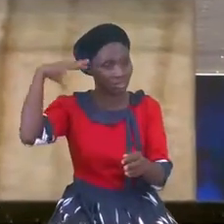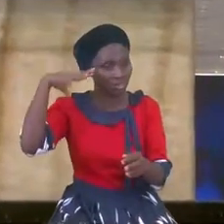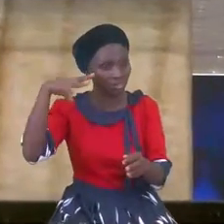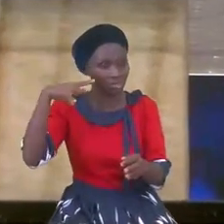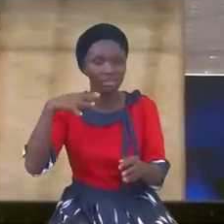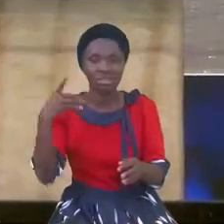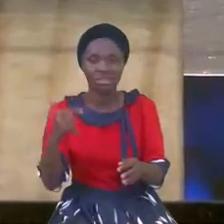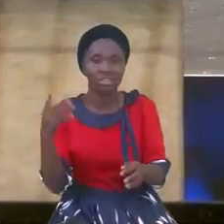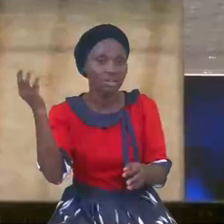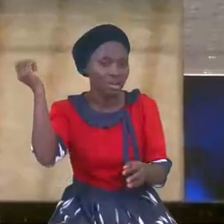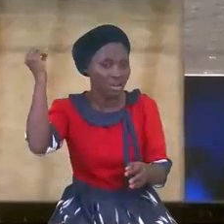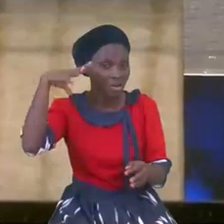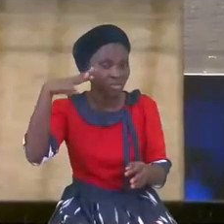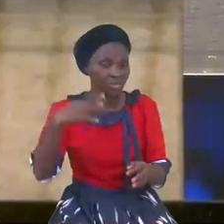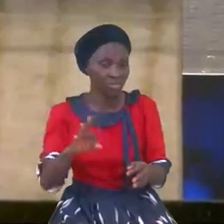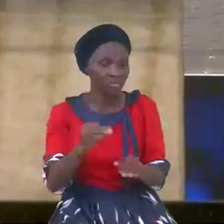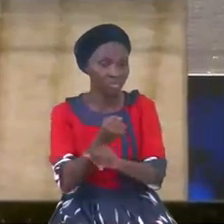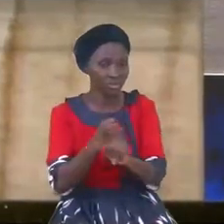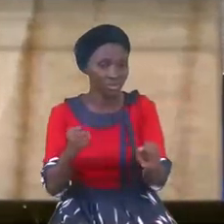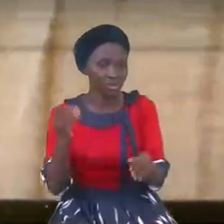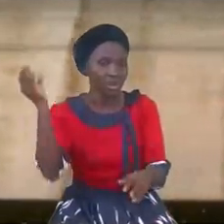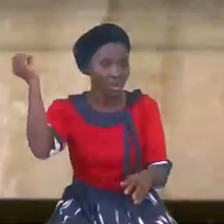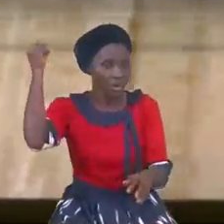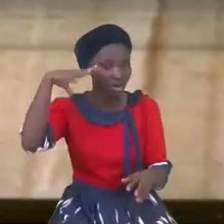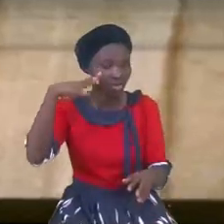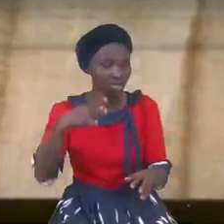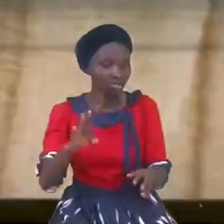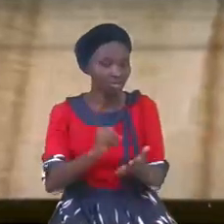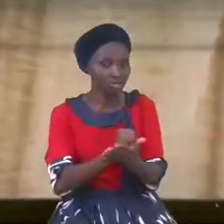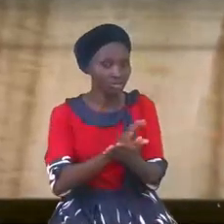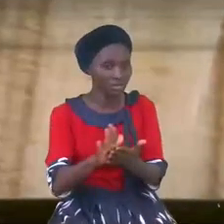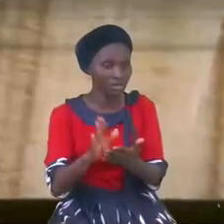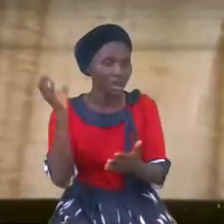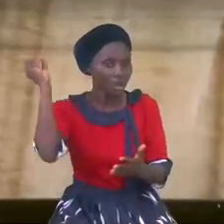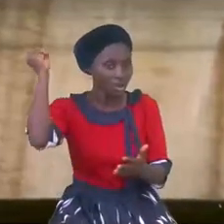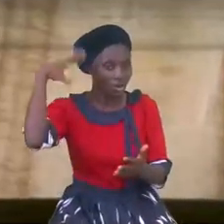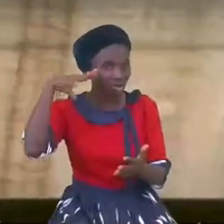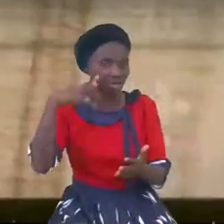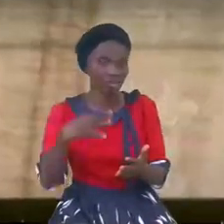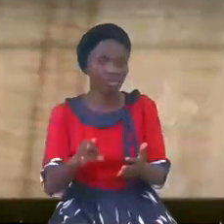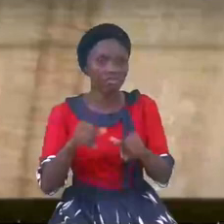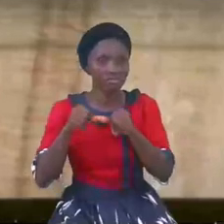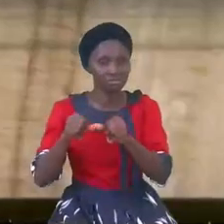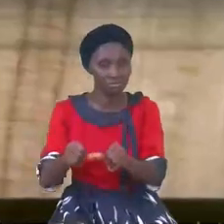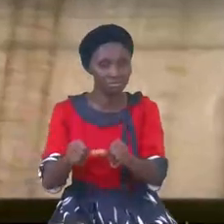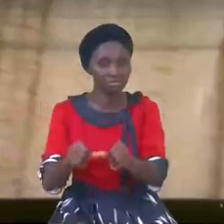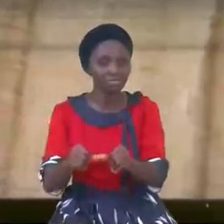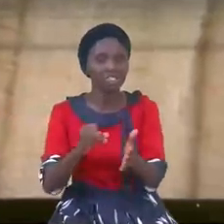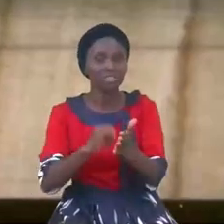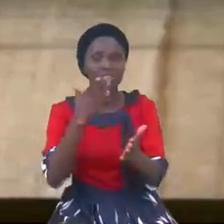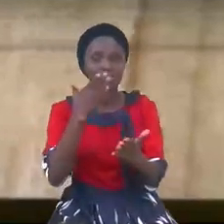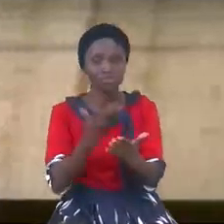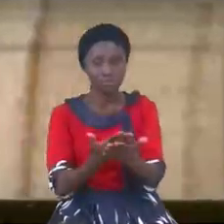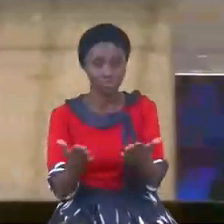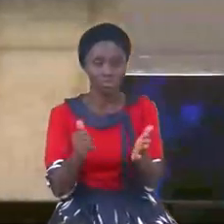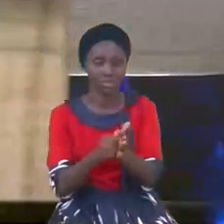grâce de la sanctification. La grâce pour la fermeté. Car il est bon que le cœur soit affermi